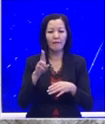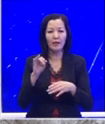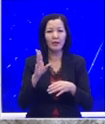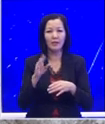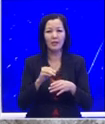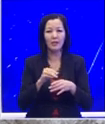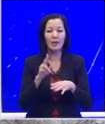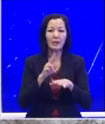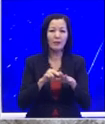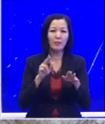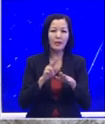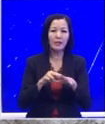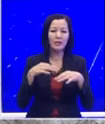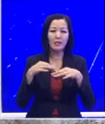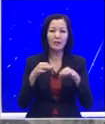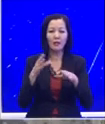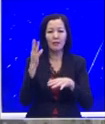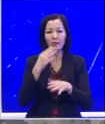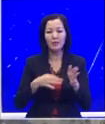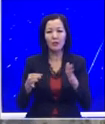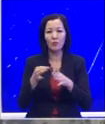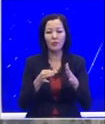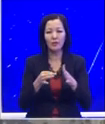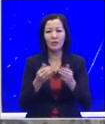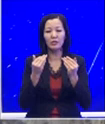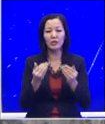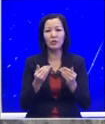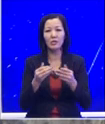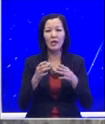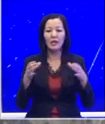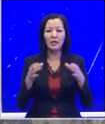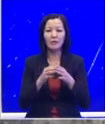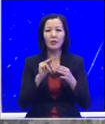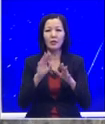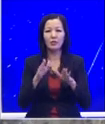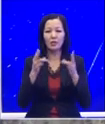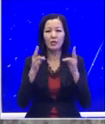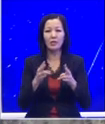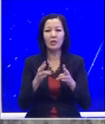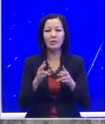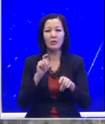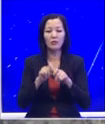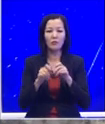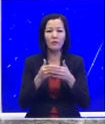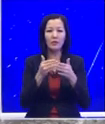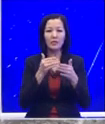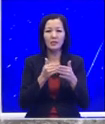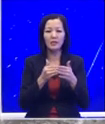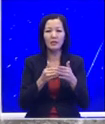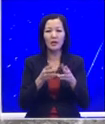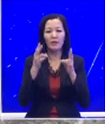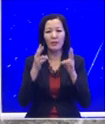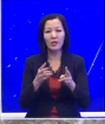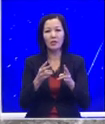департаментов полиции на транспорте Алматы и Алматинской области, а также комитета по ЧС МВД. До выяснения обстоятельств нынешнего